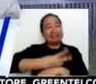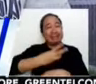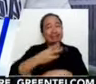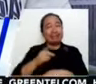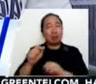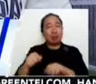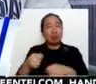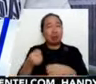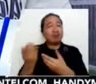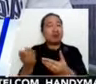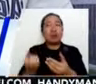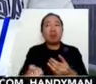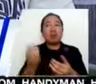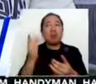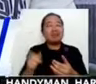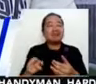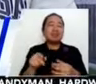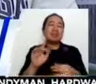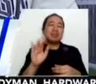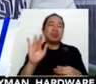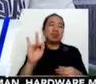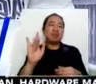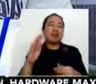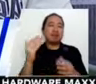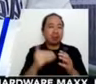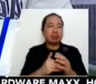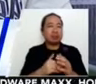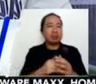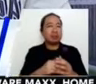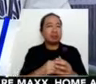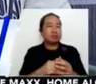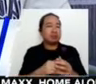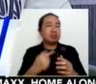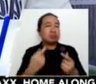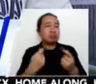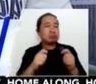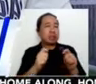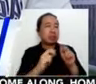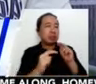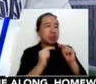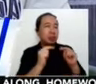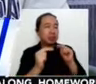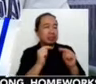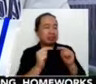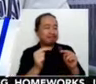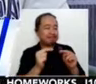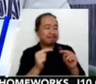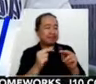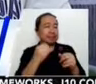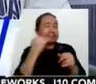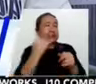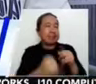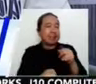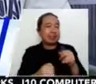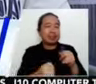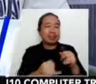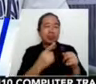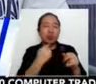25,000. Nakipag-negotiate kami sa kanya and finally our agents from the Human Trafficking